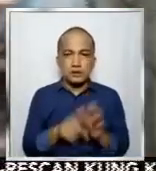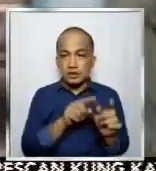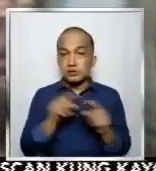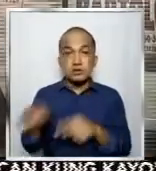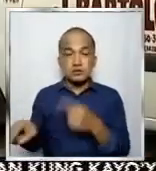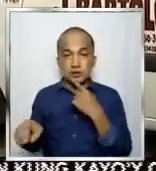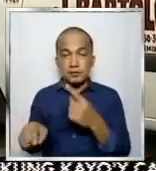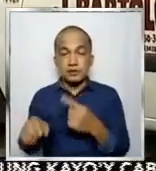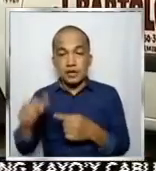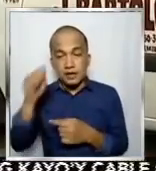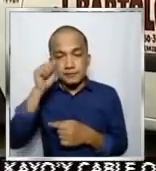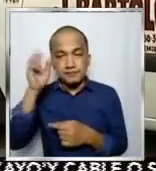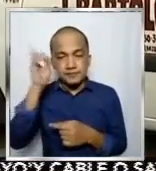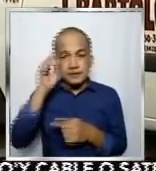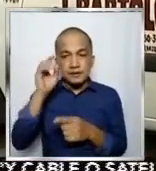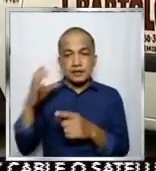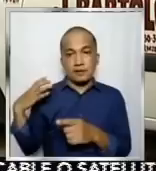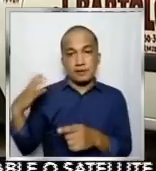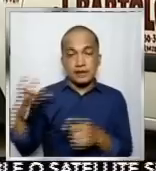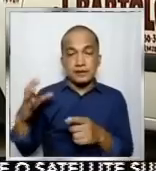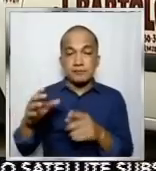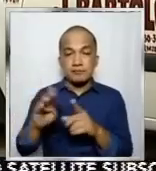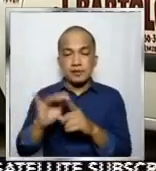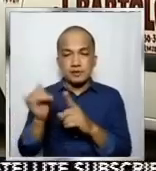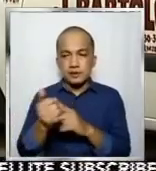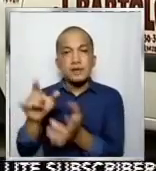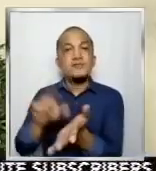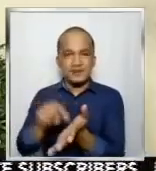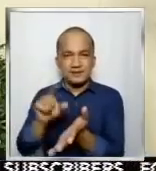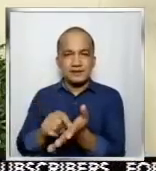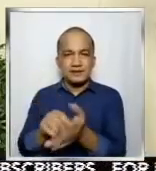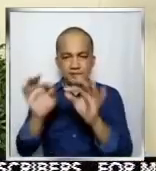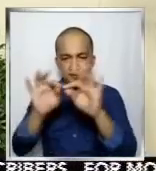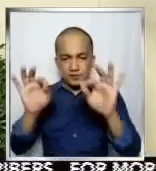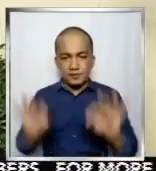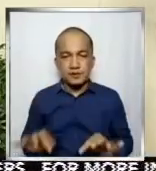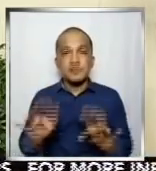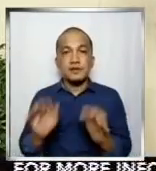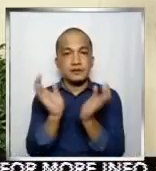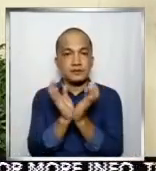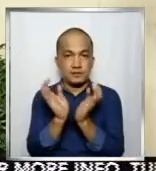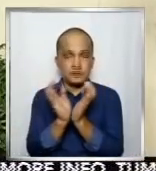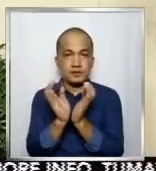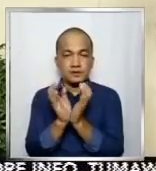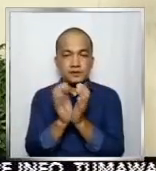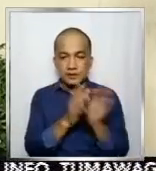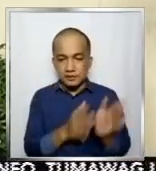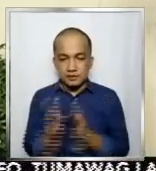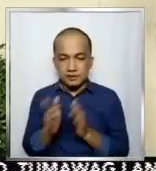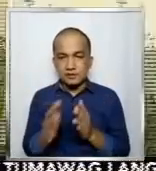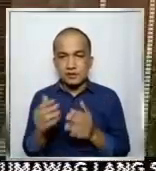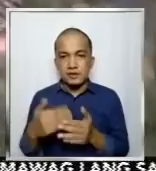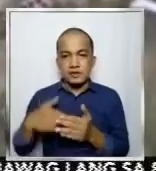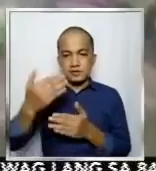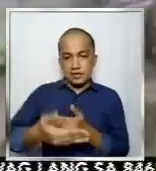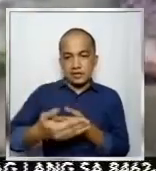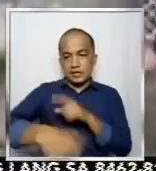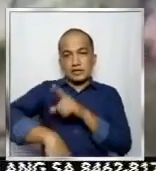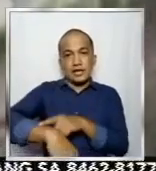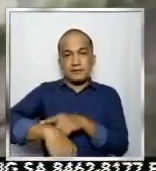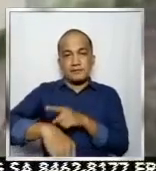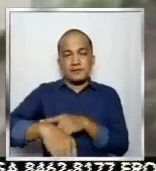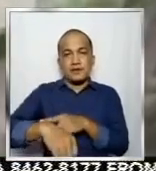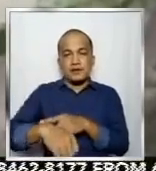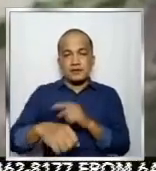ng barangay, na nakapag-print na ulit ng form ang DSWD at naghahanda na sila sa second wave ng mga waitlisted. Para sa